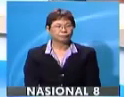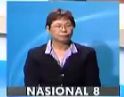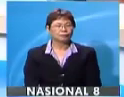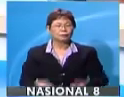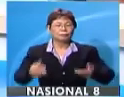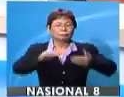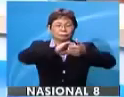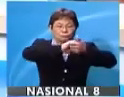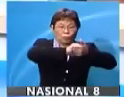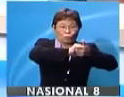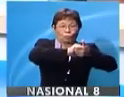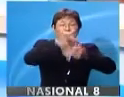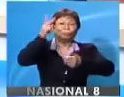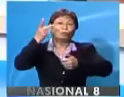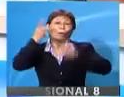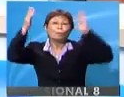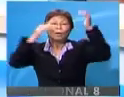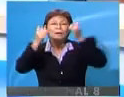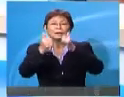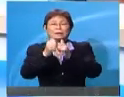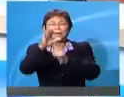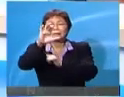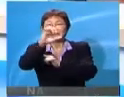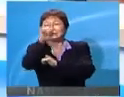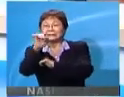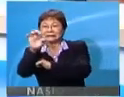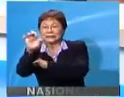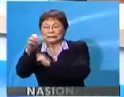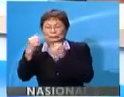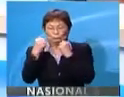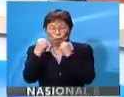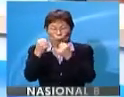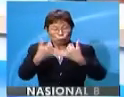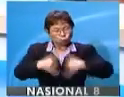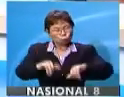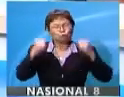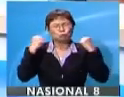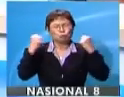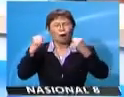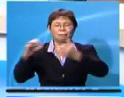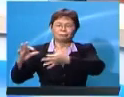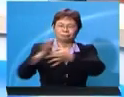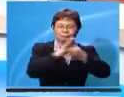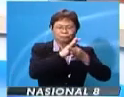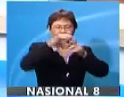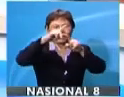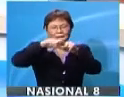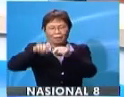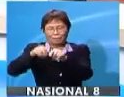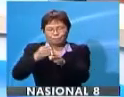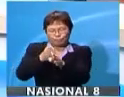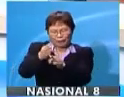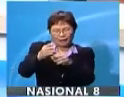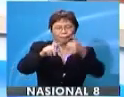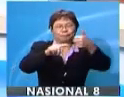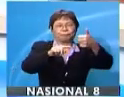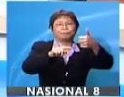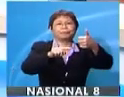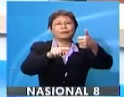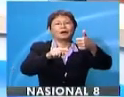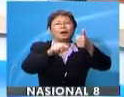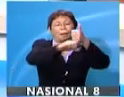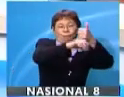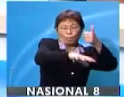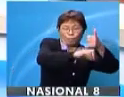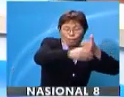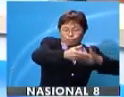Hubungan diplomatik Malaysia dan Negara Republik Czech terus diperkasa menerusi kerjasama dalam pelbagai bidang. Antaranya menerusi